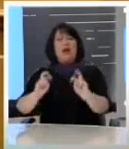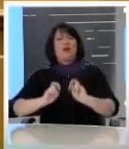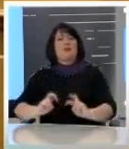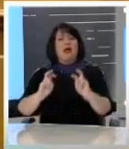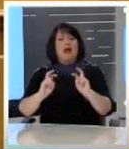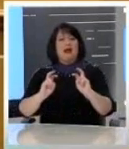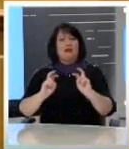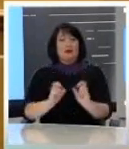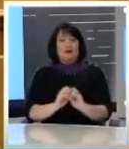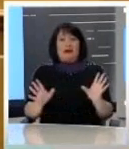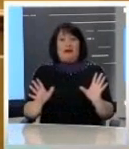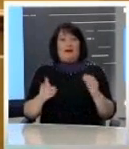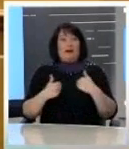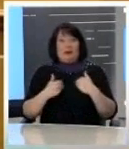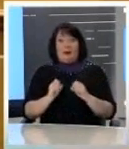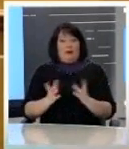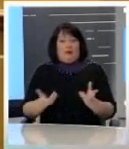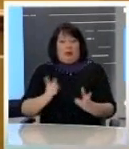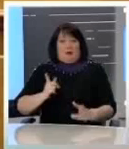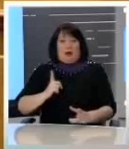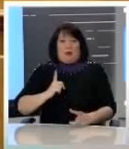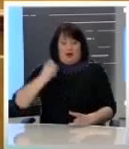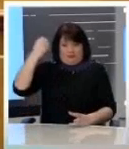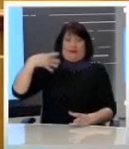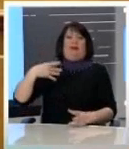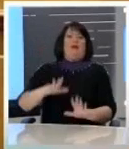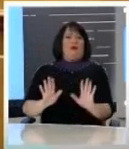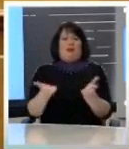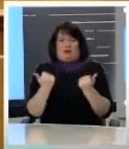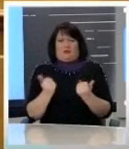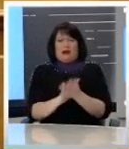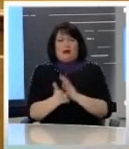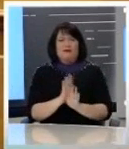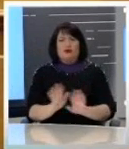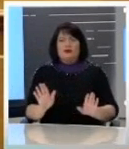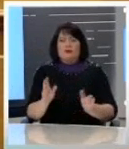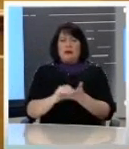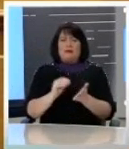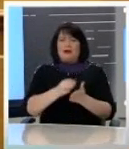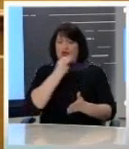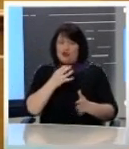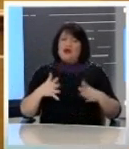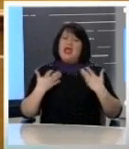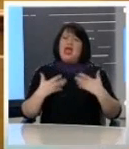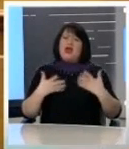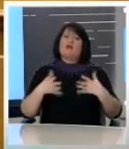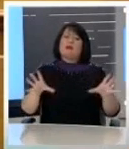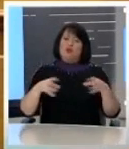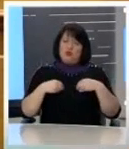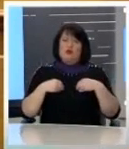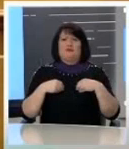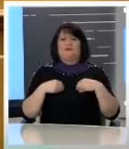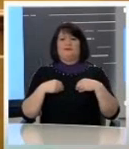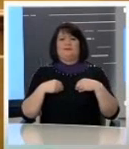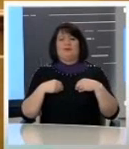μία ξαφνική ευνίδια η οποία ήρθε από τον ουρανό. Δεν ισχύει, επαναλαμβάνω. Χαίρομαι που το τέλος αποδεχτήκατε ότι